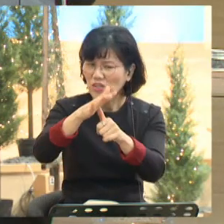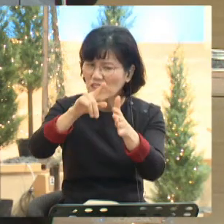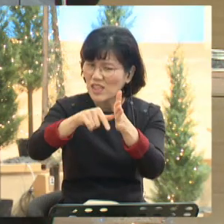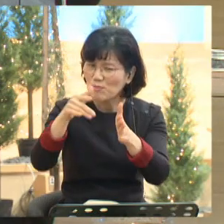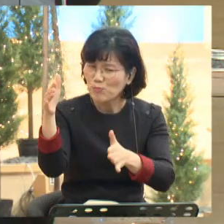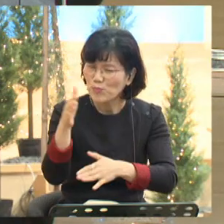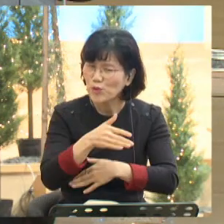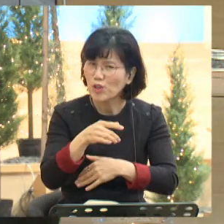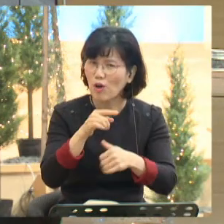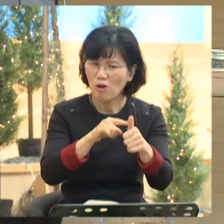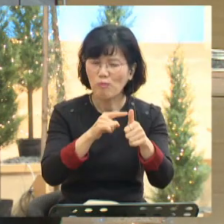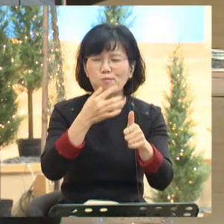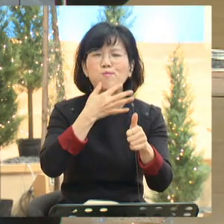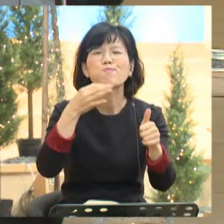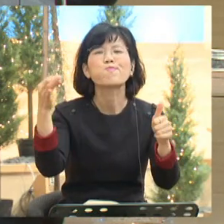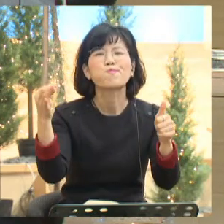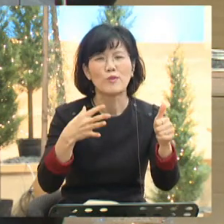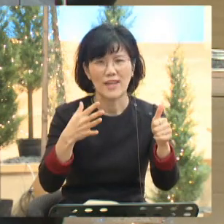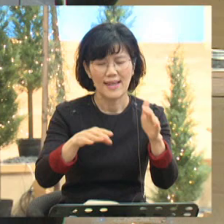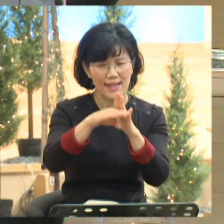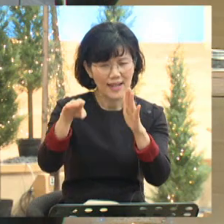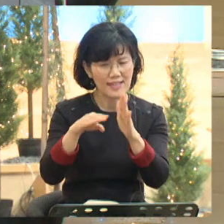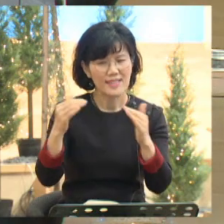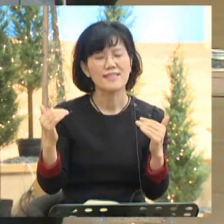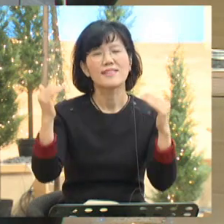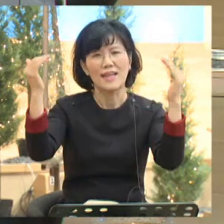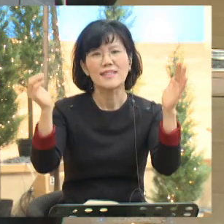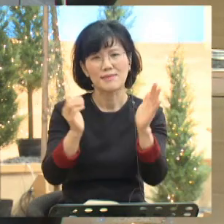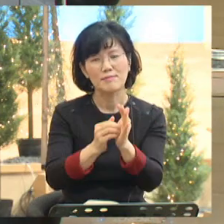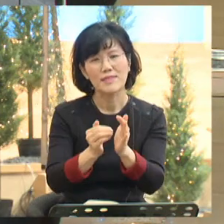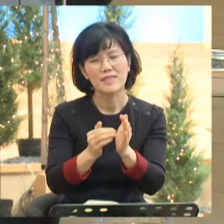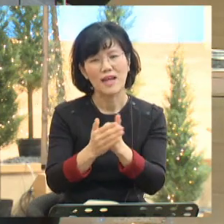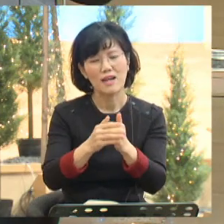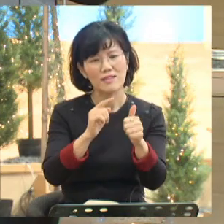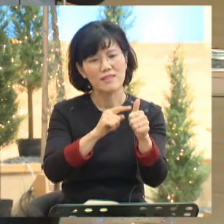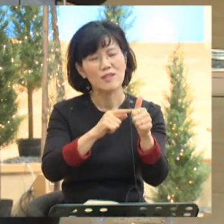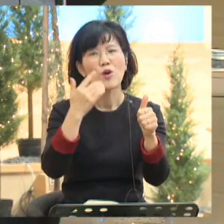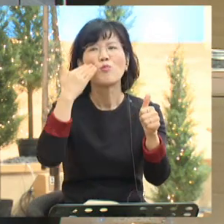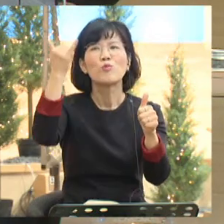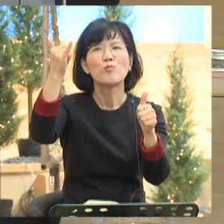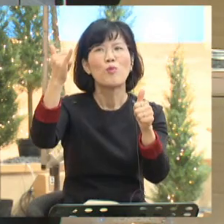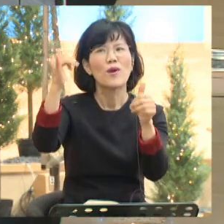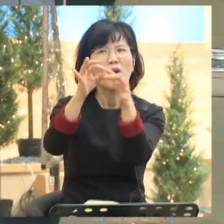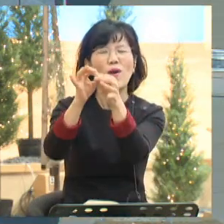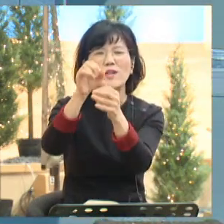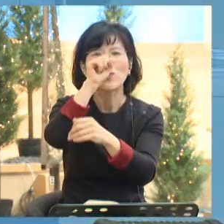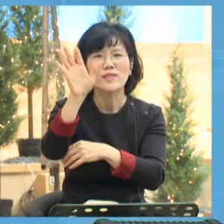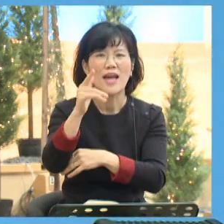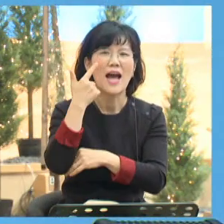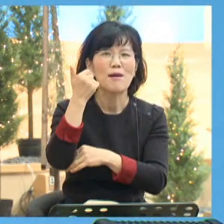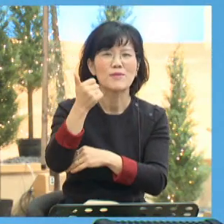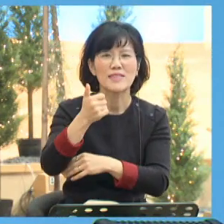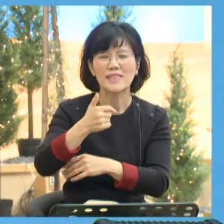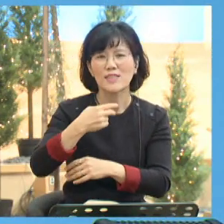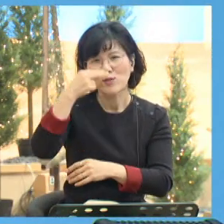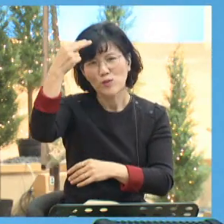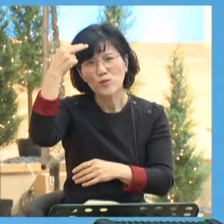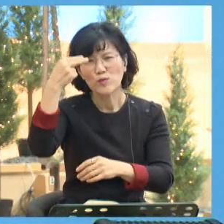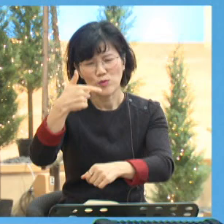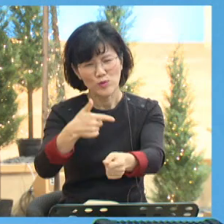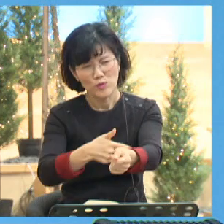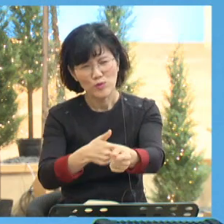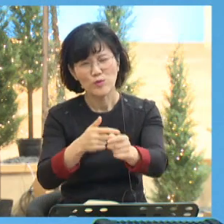아주 불행한 가정에서 자랐습니다 그 부모의 관계가 좋지 않았으나 아버지는 알콜 중독에